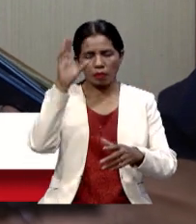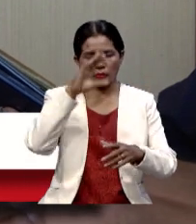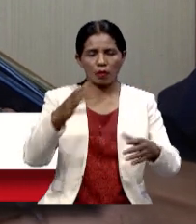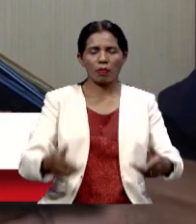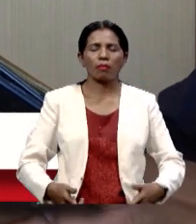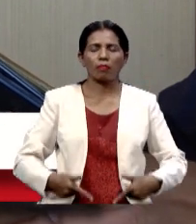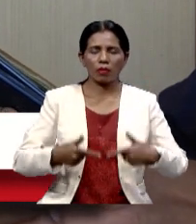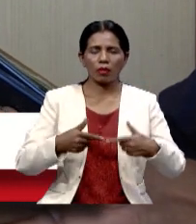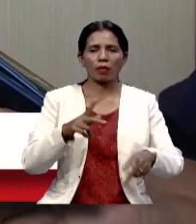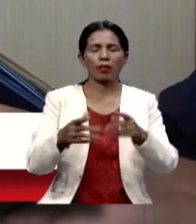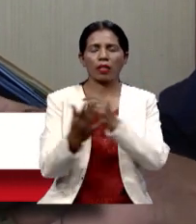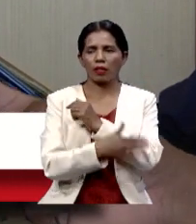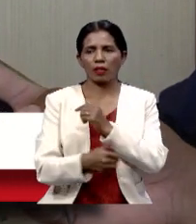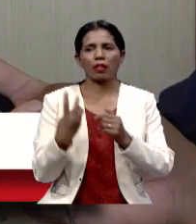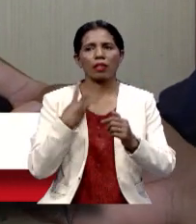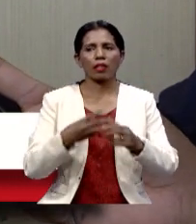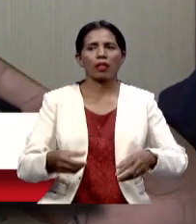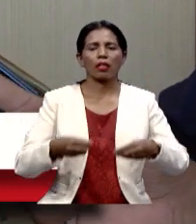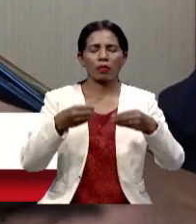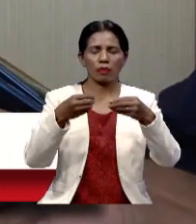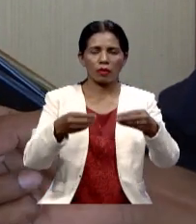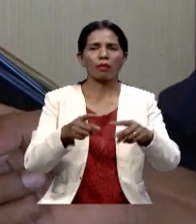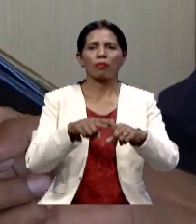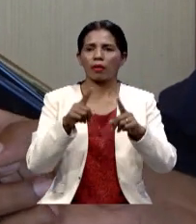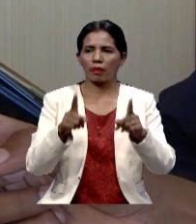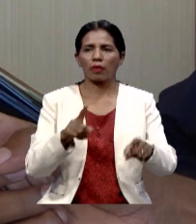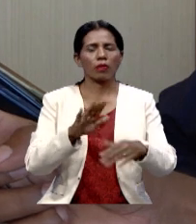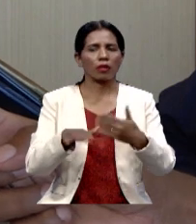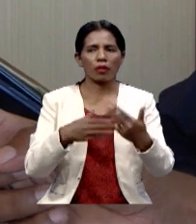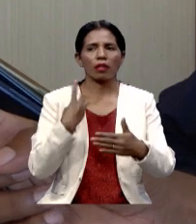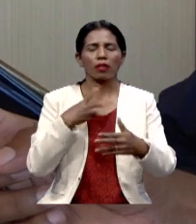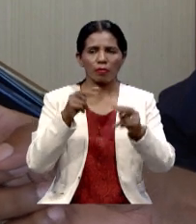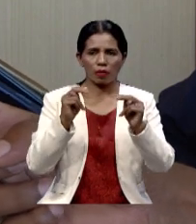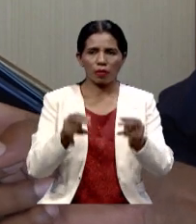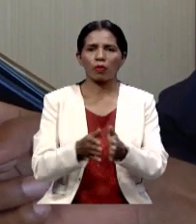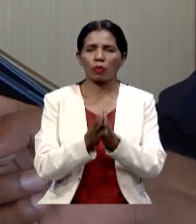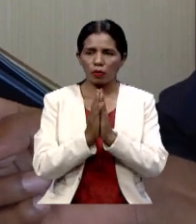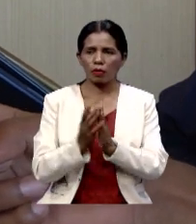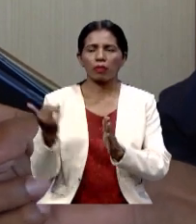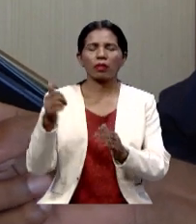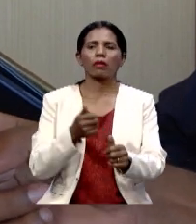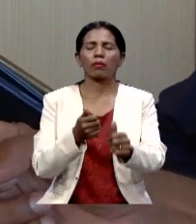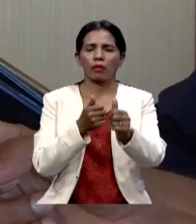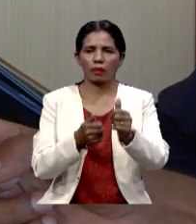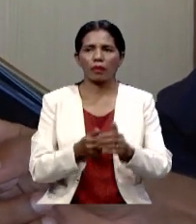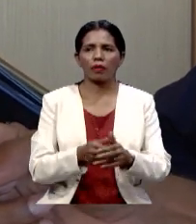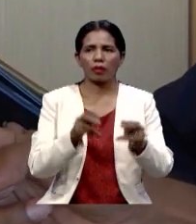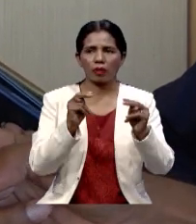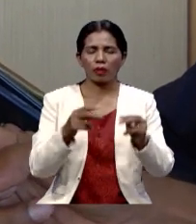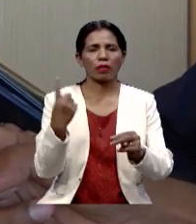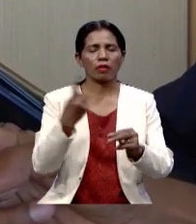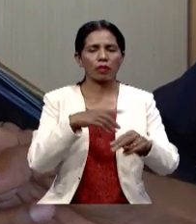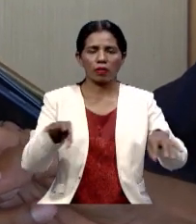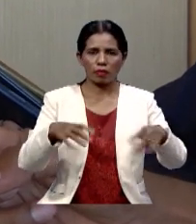mera ene na fati ita sempre iya toleransi ma buat serne mai be buat tebe ma kita persi ja kusu basira kumpri ne maka ten ser mantene se